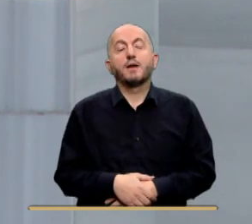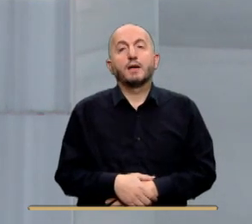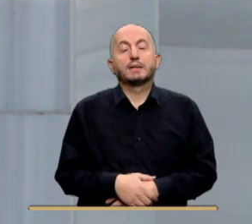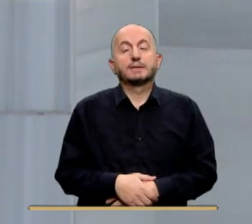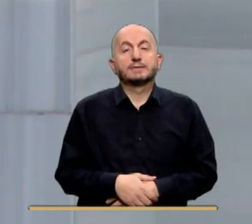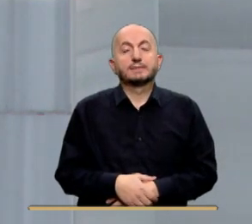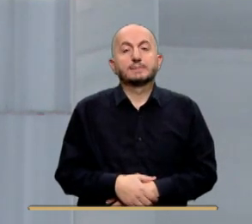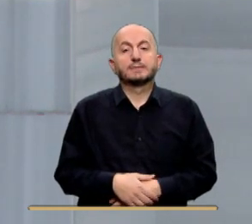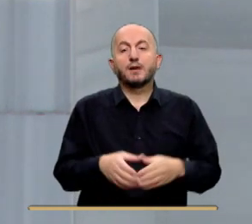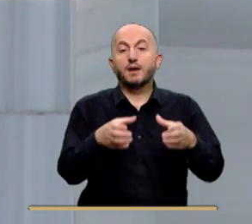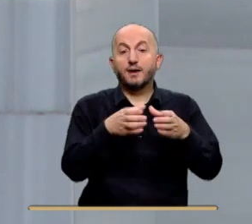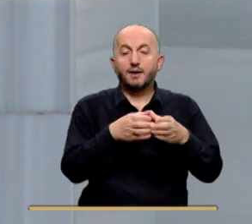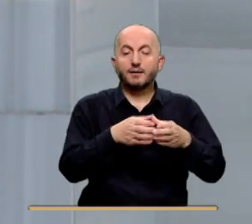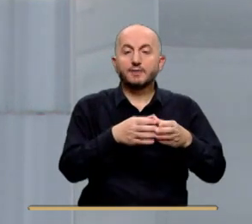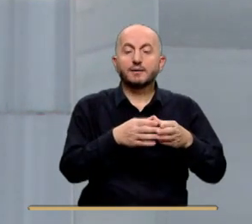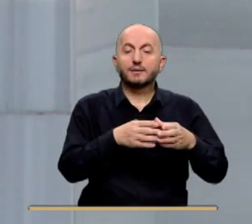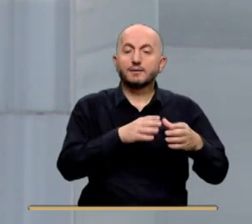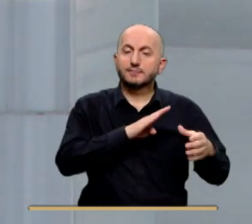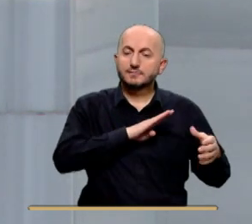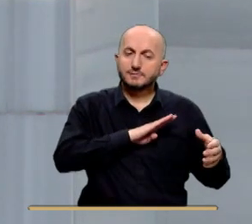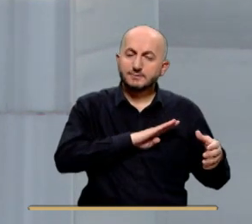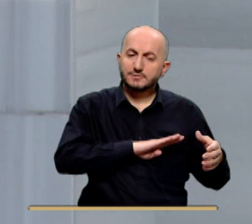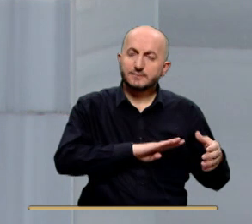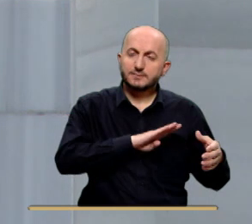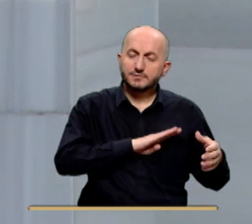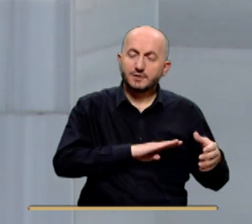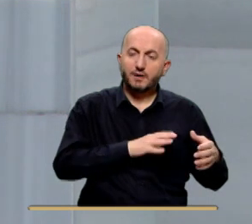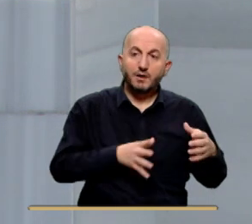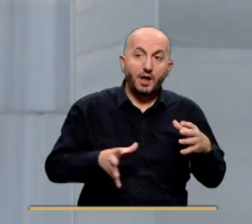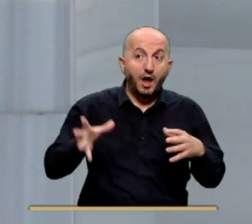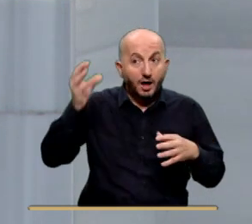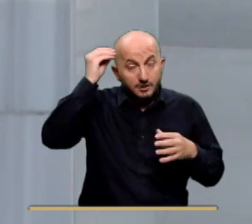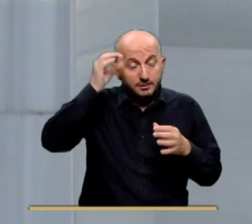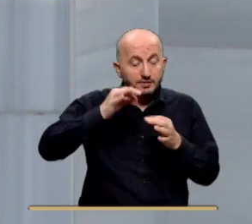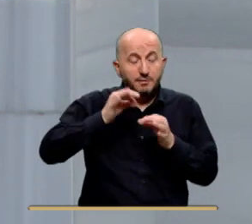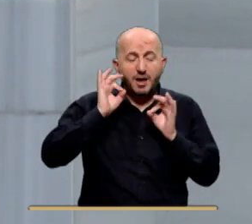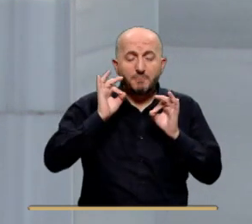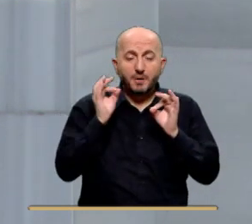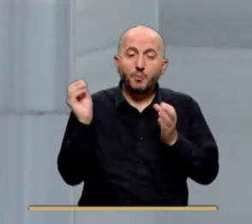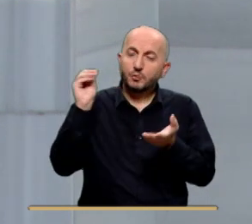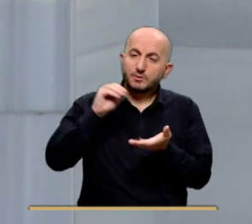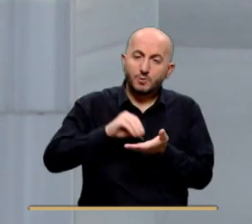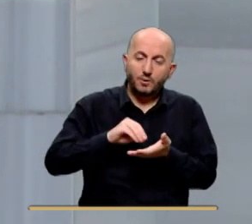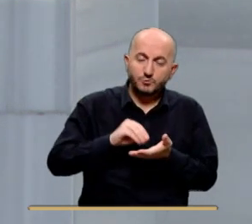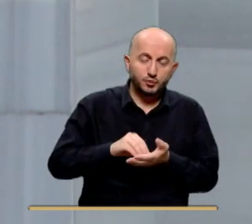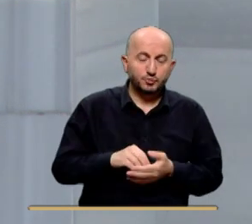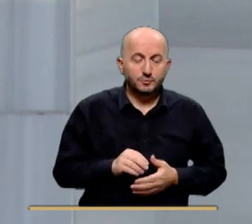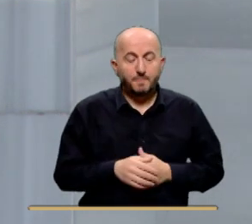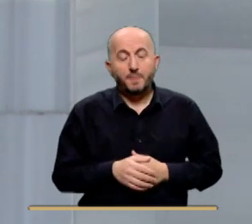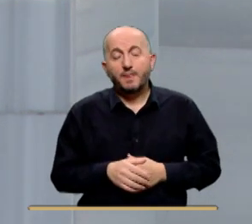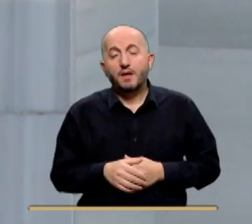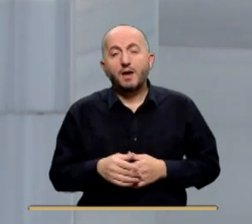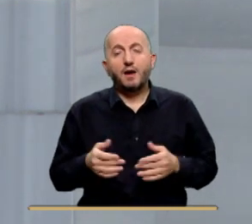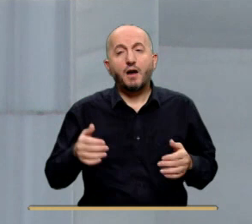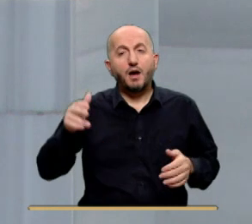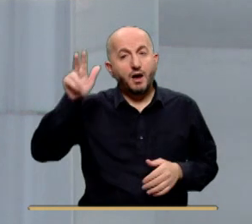ehli insaf dediğimiz ilim ehli hep ortaya koymuştur. Mesela bu noktada